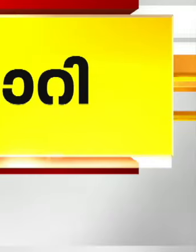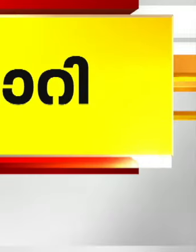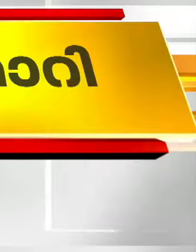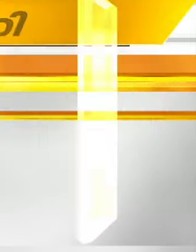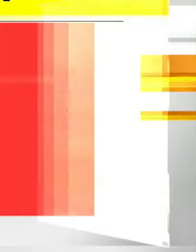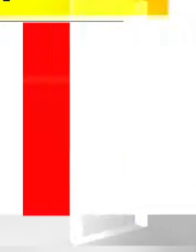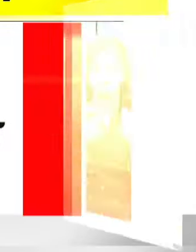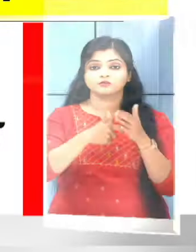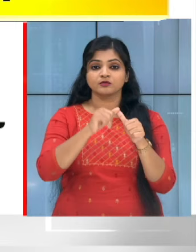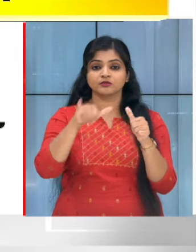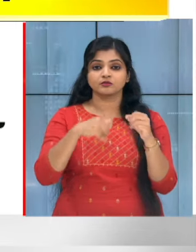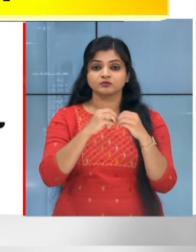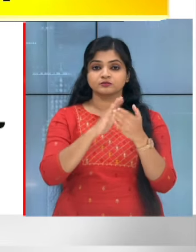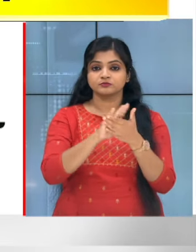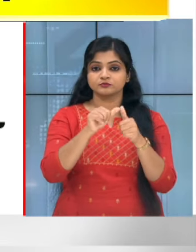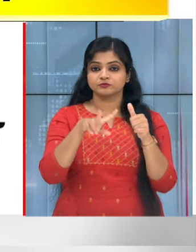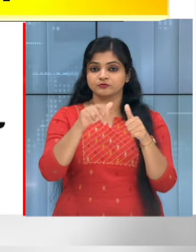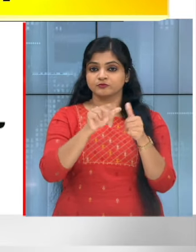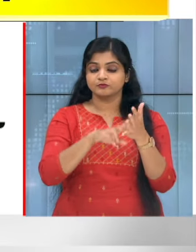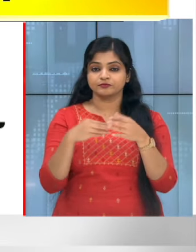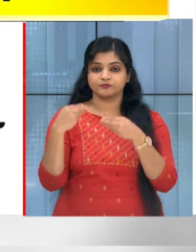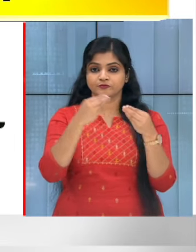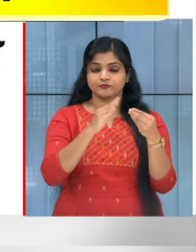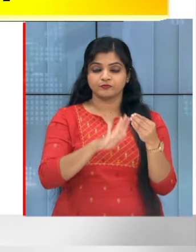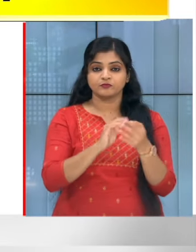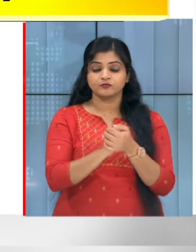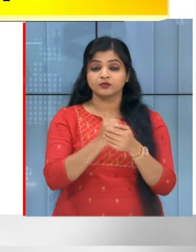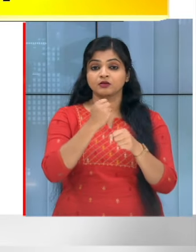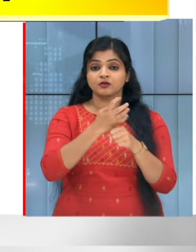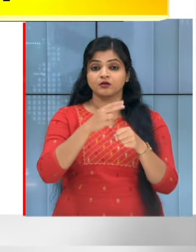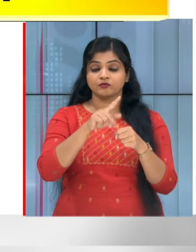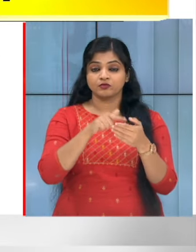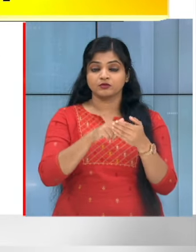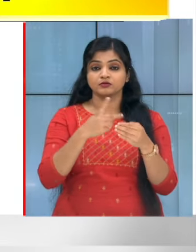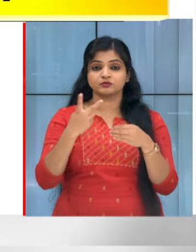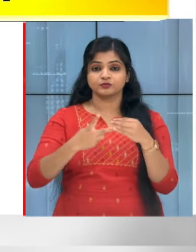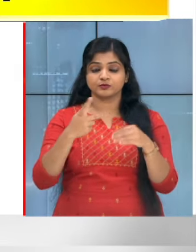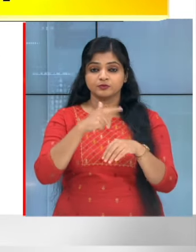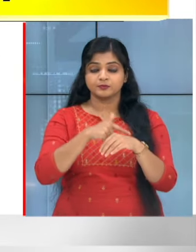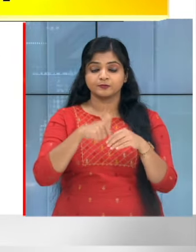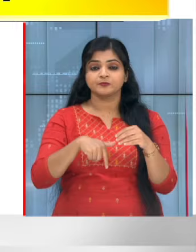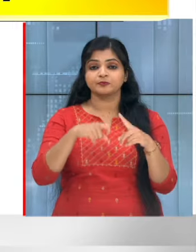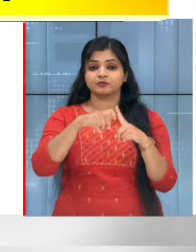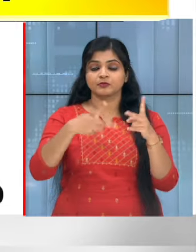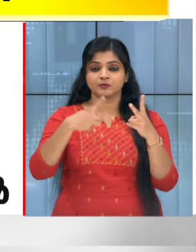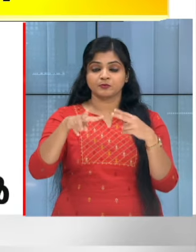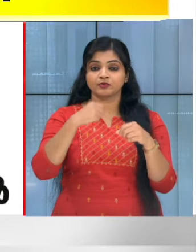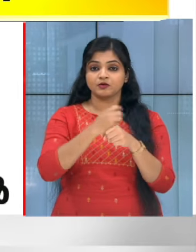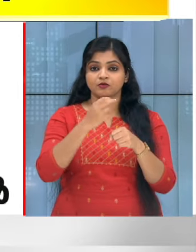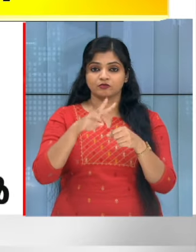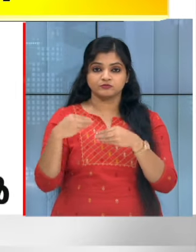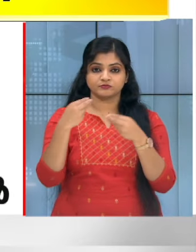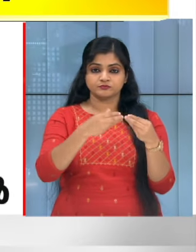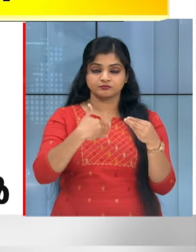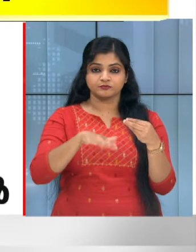രാജ്ഭവന് കൈമാറിയിരിക്കുന്നത്. രാജ്ഭവനിൽ നിന്ന് ഈ പട്ടിക മറ്റൊന്ന് സംസ്ഥാനത്ത് തിരിച്ചെത്തുന്ന ഗവർണർക്ക് കൈമാറും.